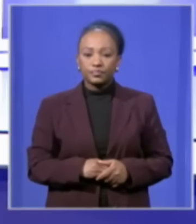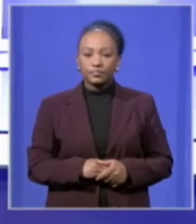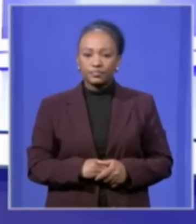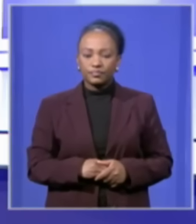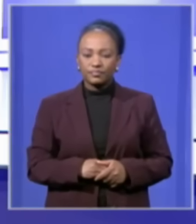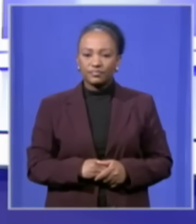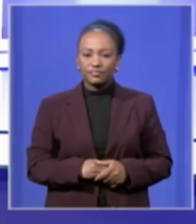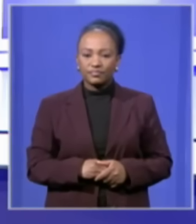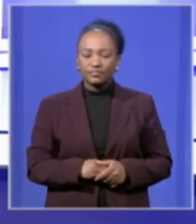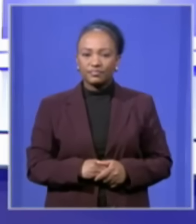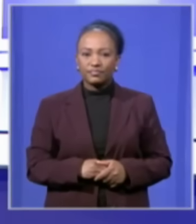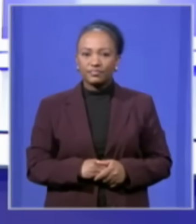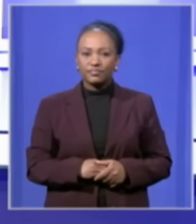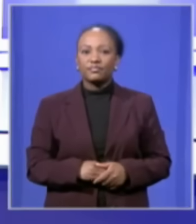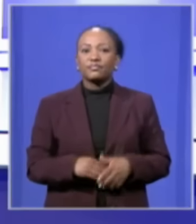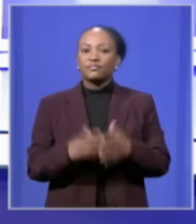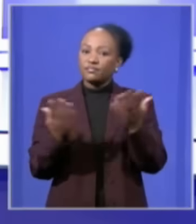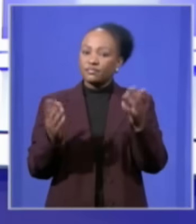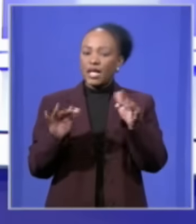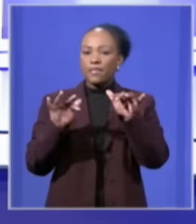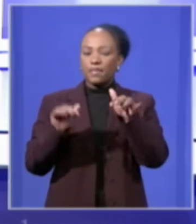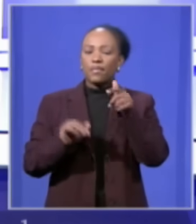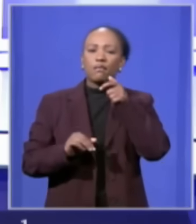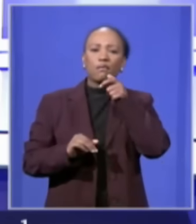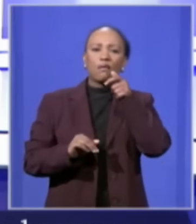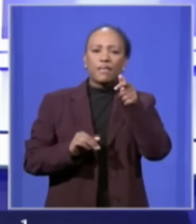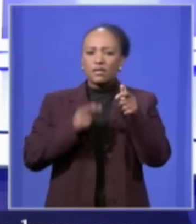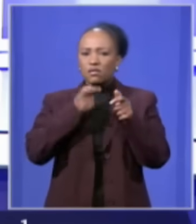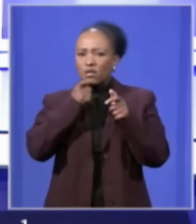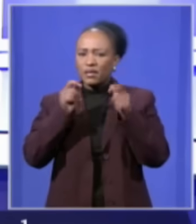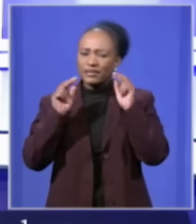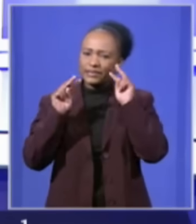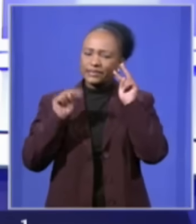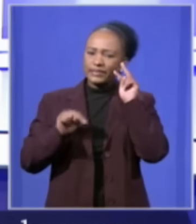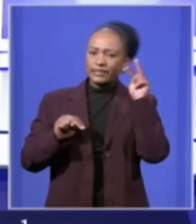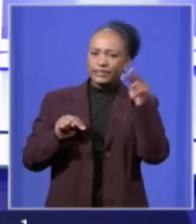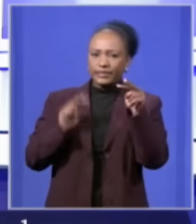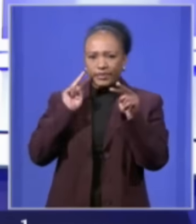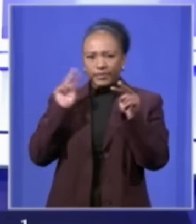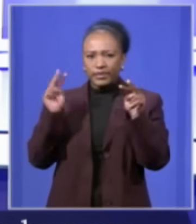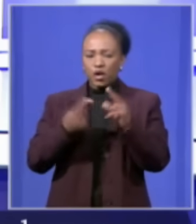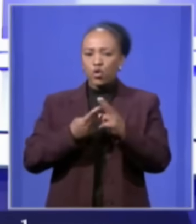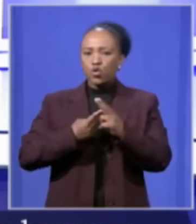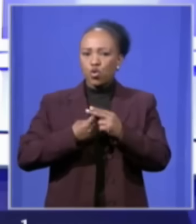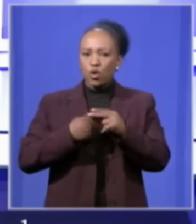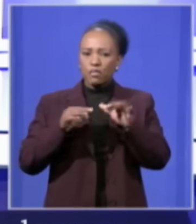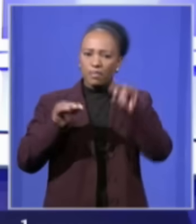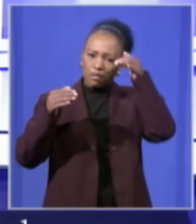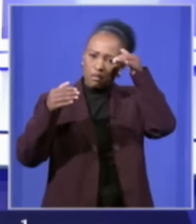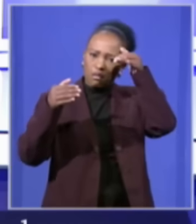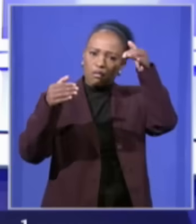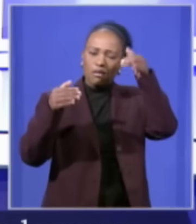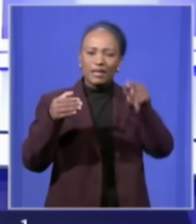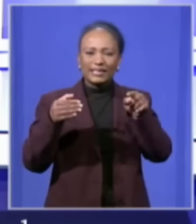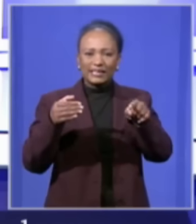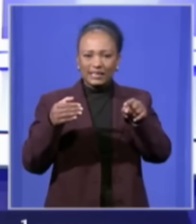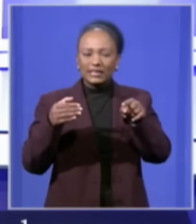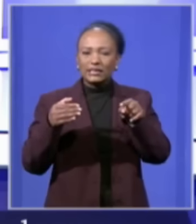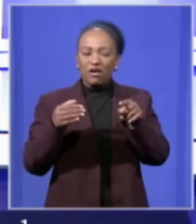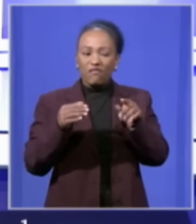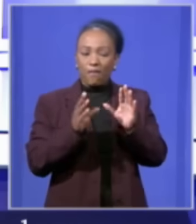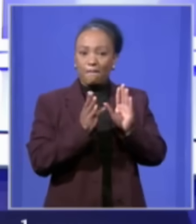Go sa le bjalo maikutlo ke ao a fapanego magareng ga dirutegi le diunione tša bašomi ka morago ga go thakgolwa semmušo ga kopano ya